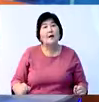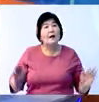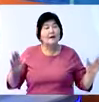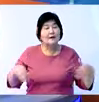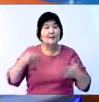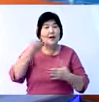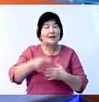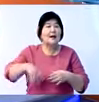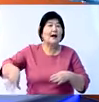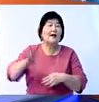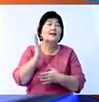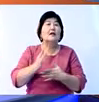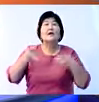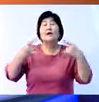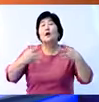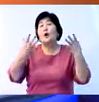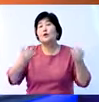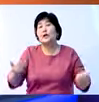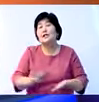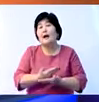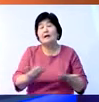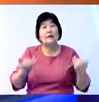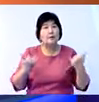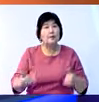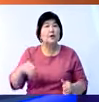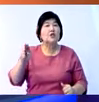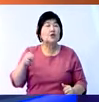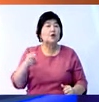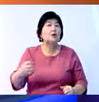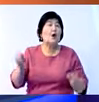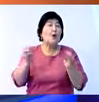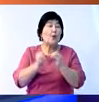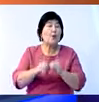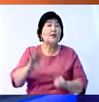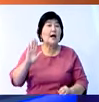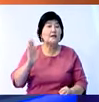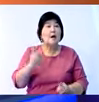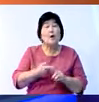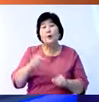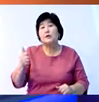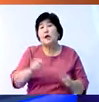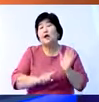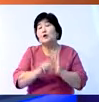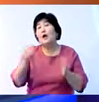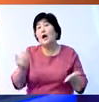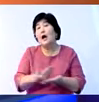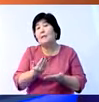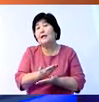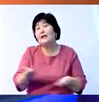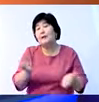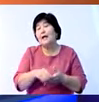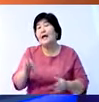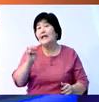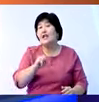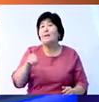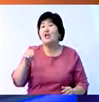Ассаламу алейкум, ардақты ағайын, тікелей эфирде күндізгі жаңалықтар. Бүгін желтоқсанның 10-ы сейсенбі, осы сағатқа келіп түскен ақпараттармен таныстыратын мен